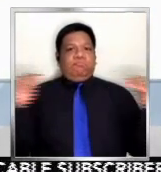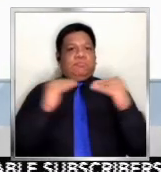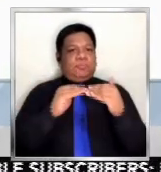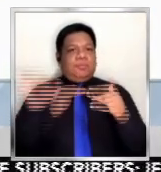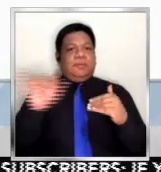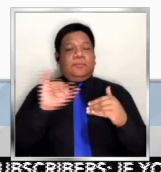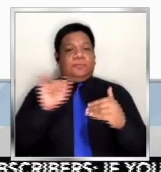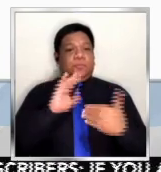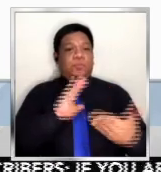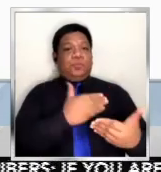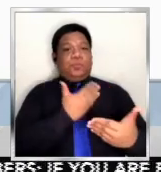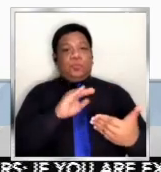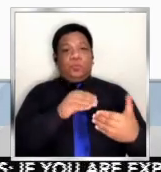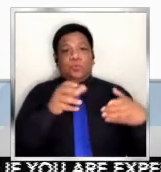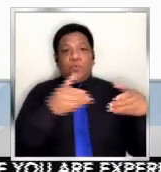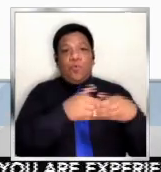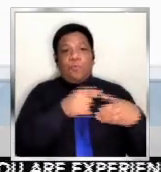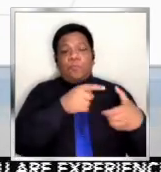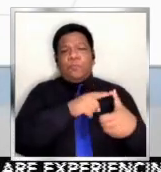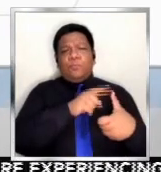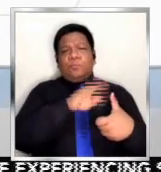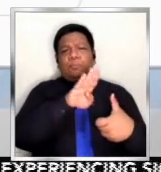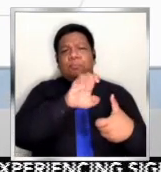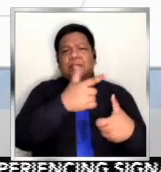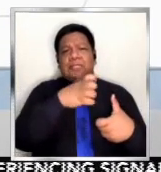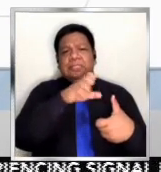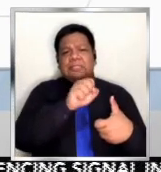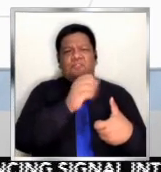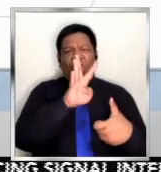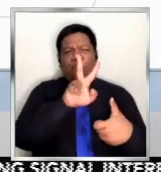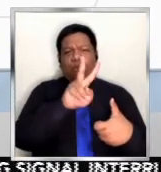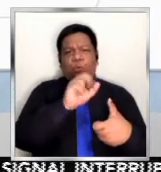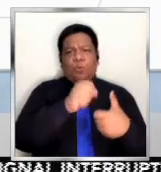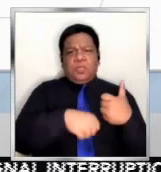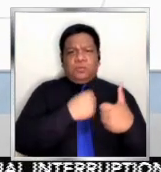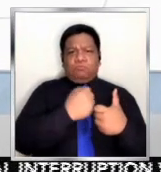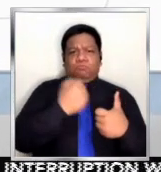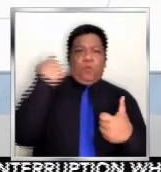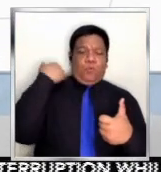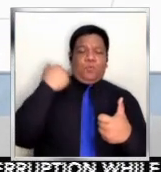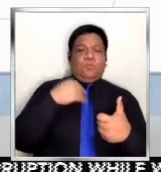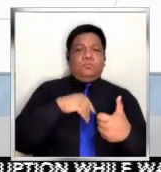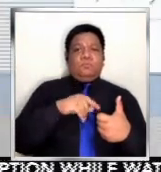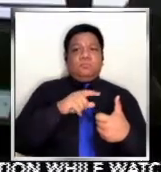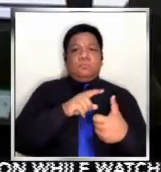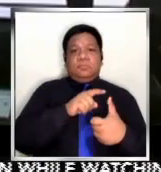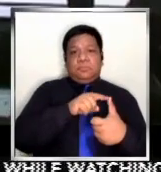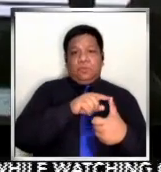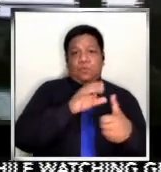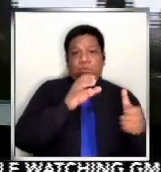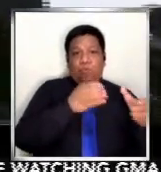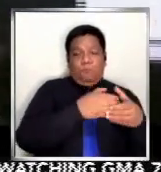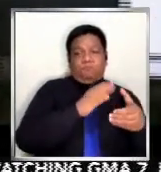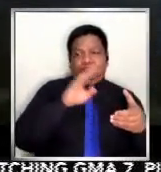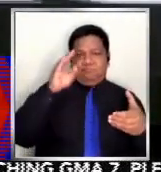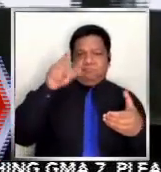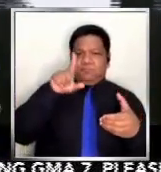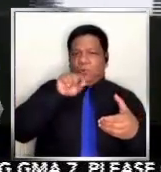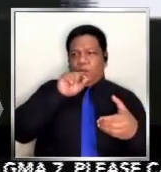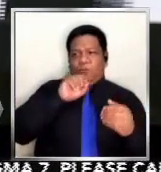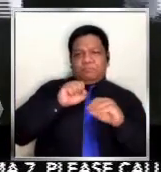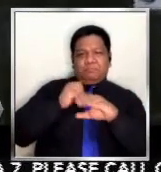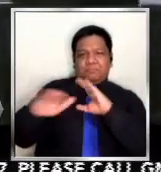music icons na Bee Gees 42 years ago. Nag-tweet pa ng pagbati sa BTS ang music group. Ang bago nilang album na